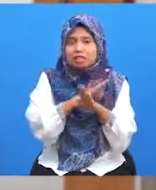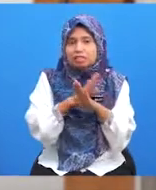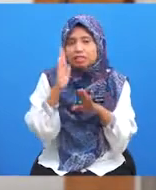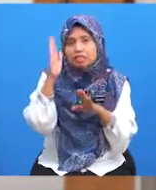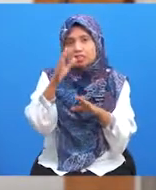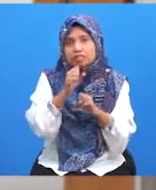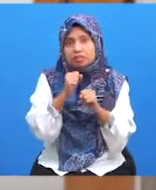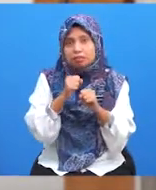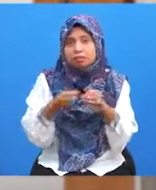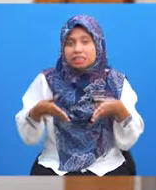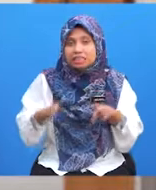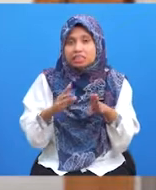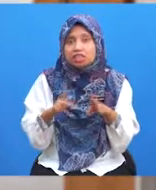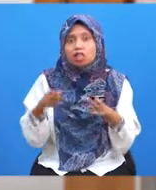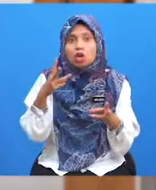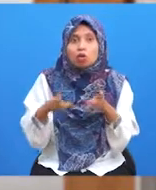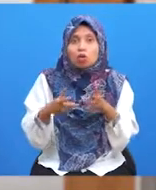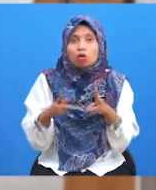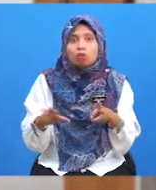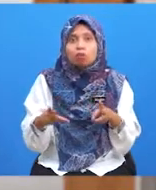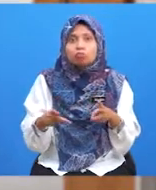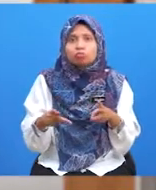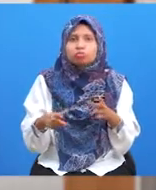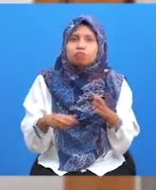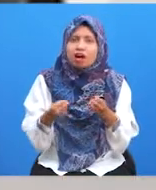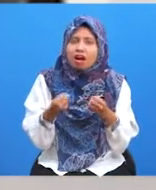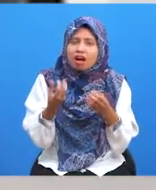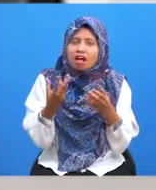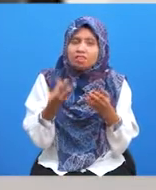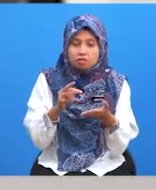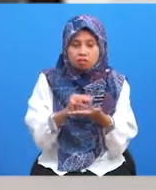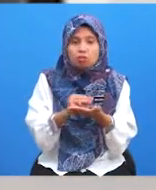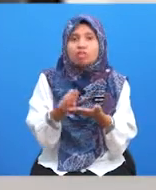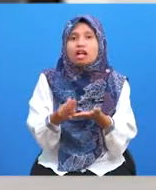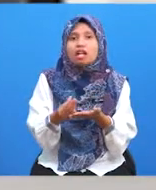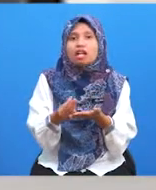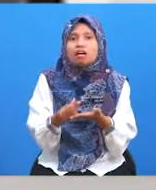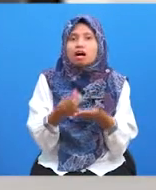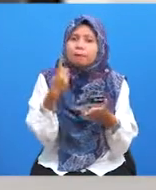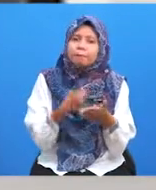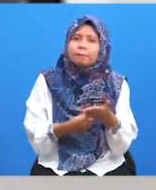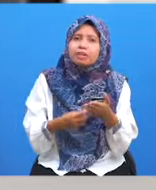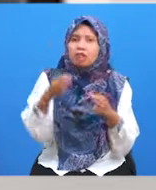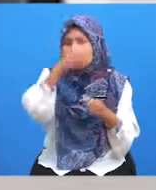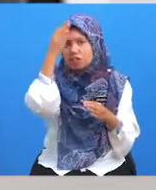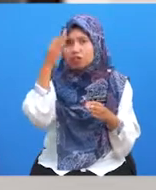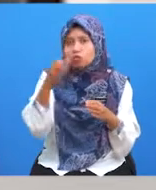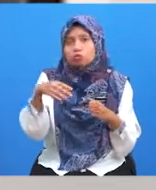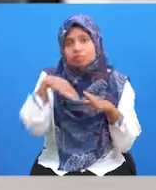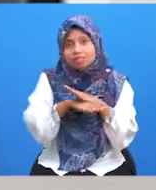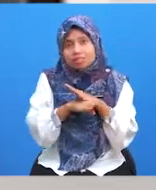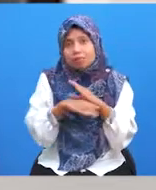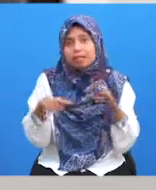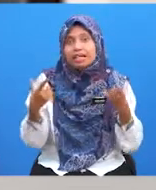akan dapat dijalankan walaupun pedagang punya banyak modal Apakah faktor dalaman lain yang menjadi pun